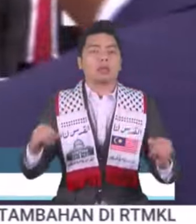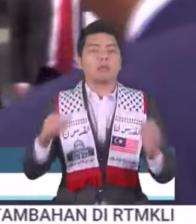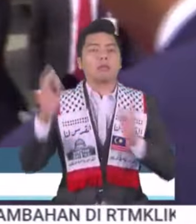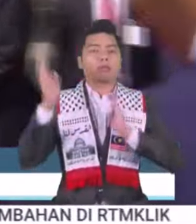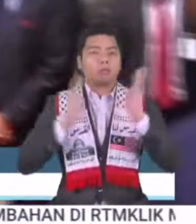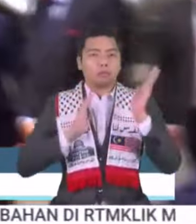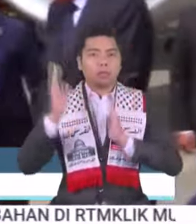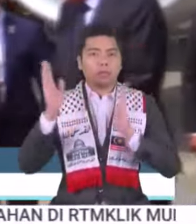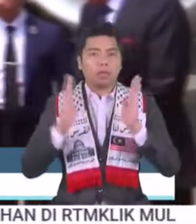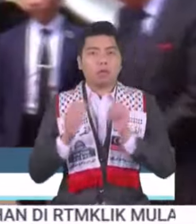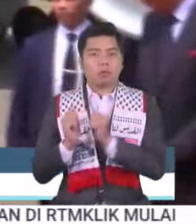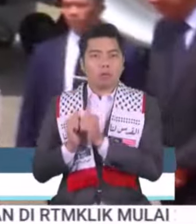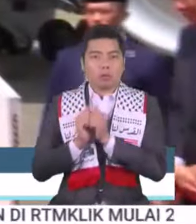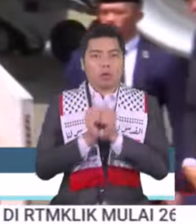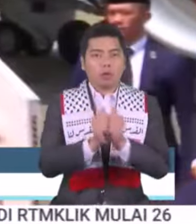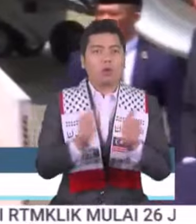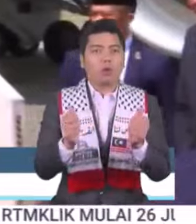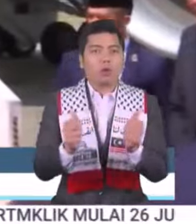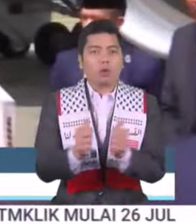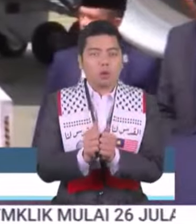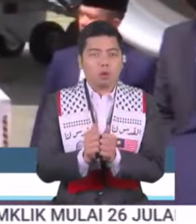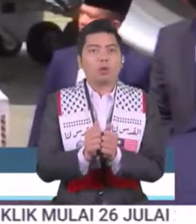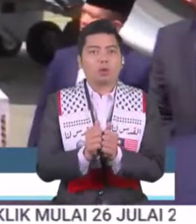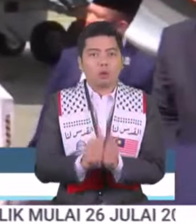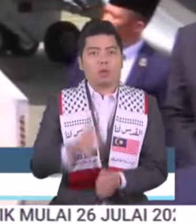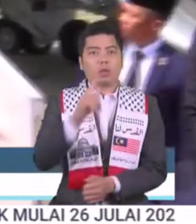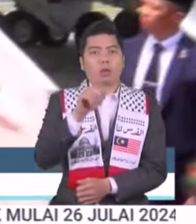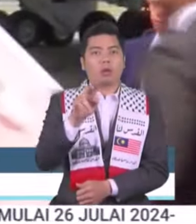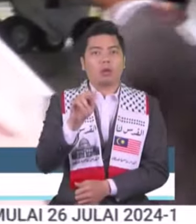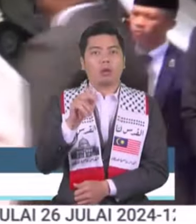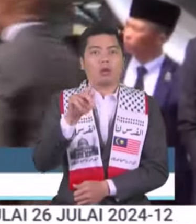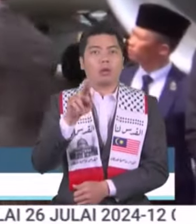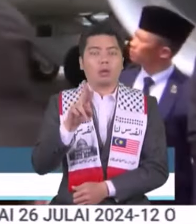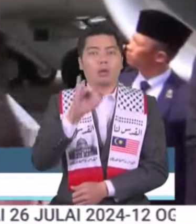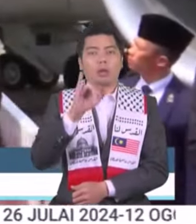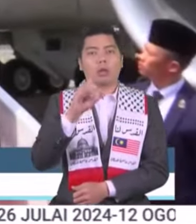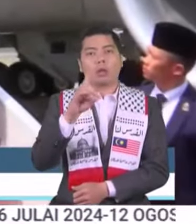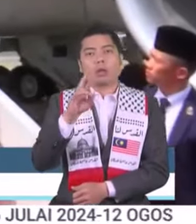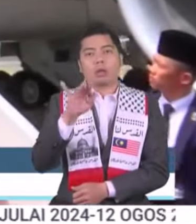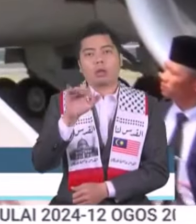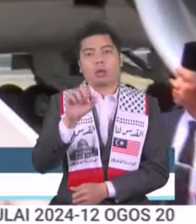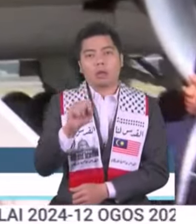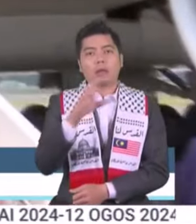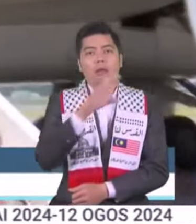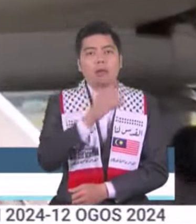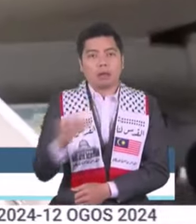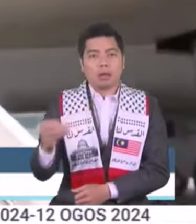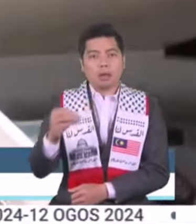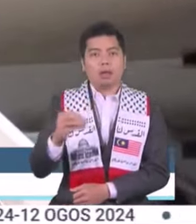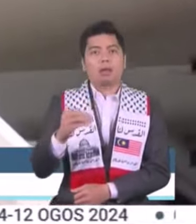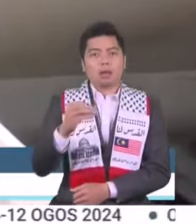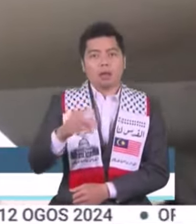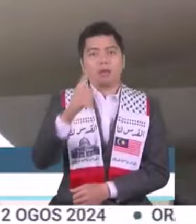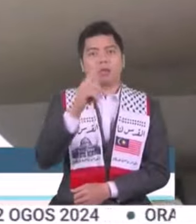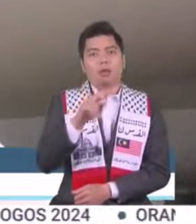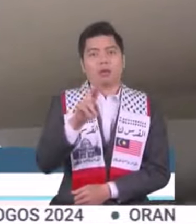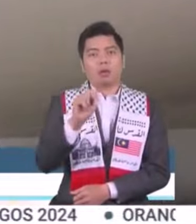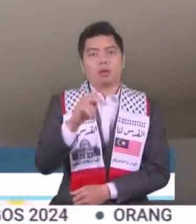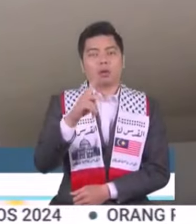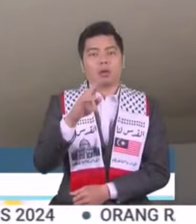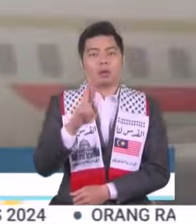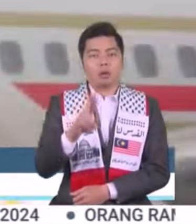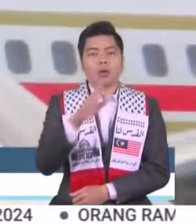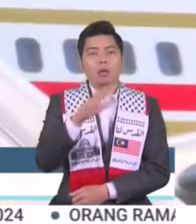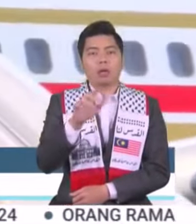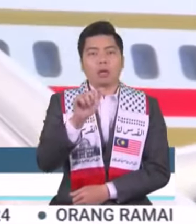Baginda turut diiringi tunku temenggong Johor tunku Idris Iskandar Ismail Abdul Rahman tunku Panglima Johor tunku Abdul